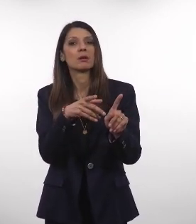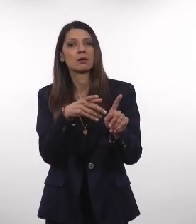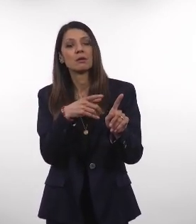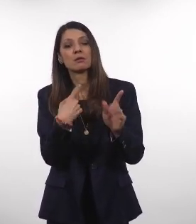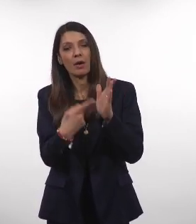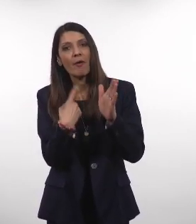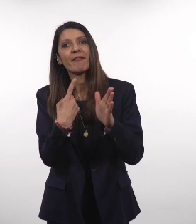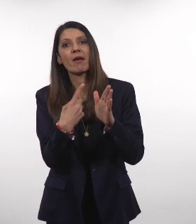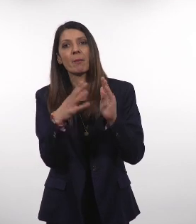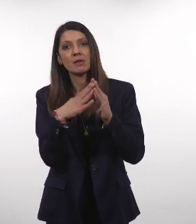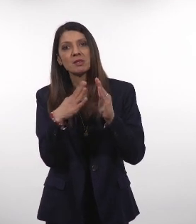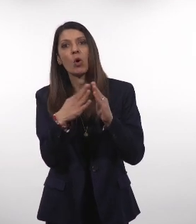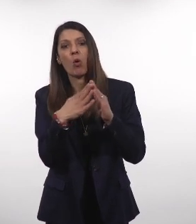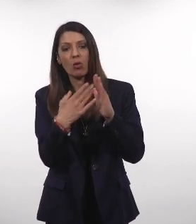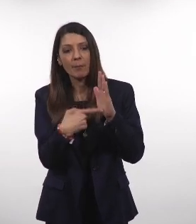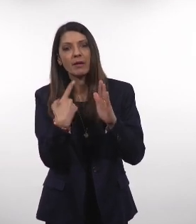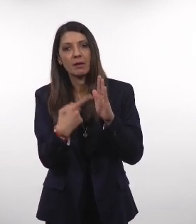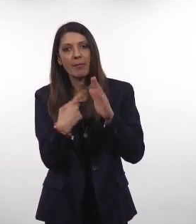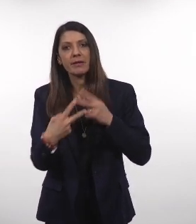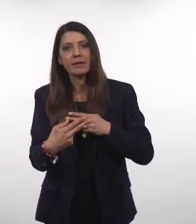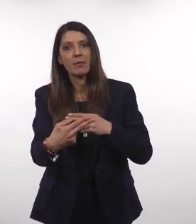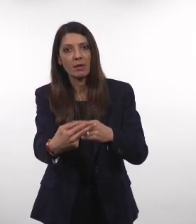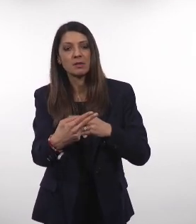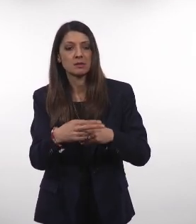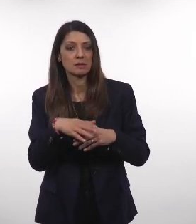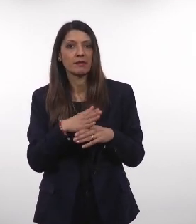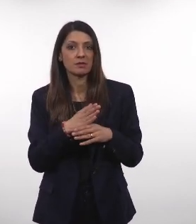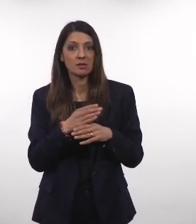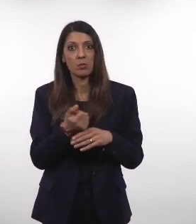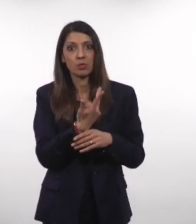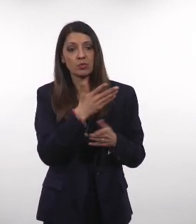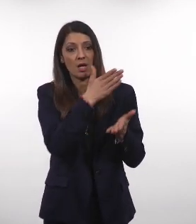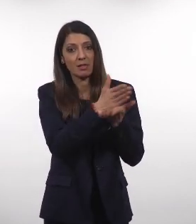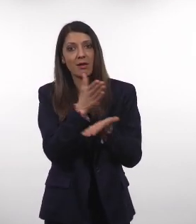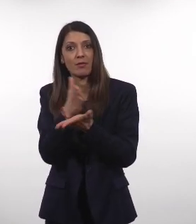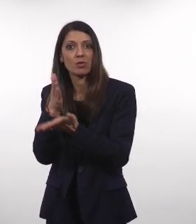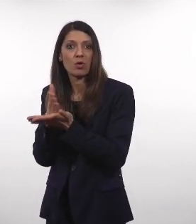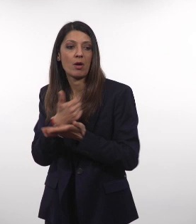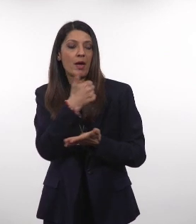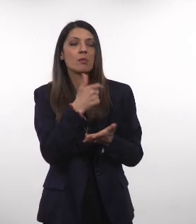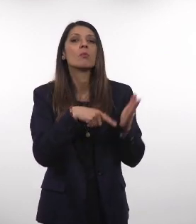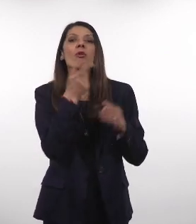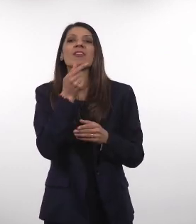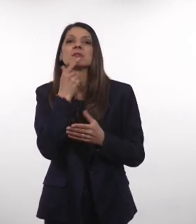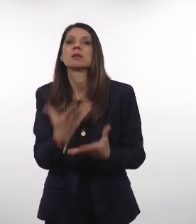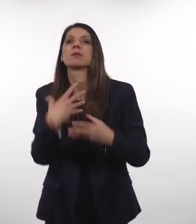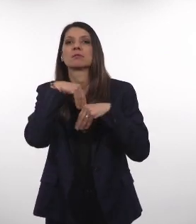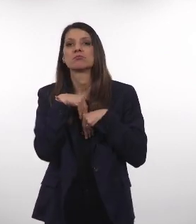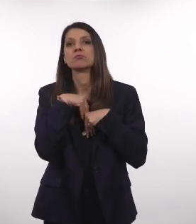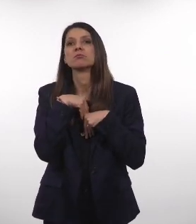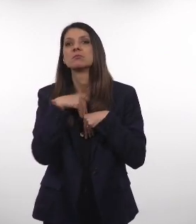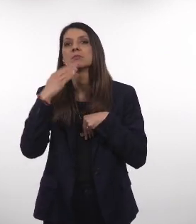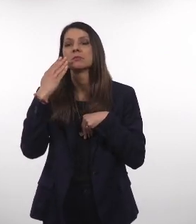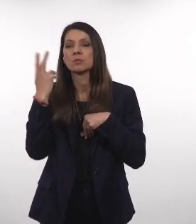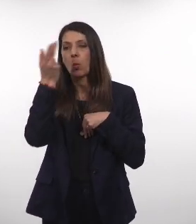répété les étapes à domicile. Donc, ce qui fait que ça a multiplié les intervenants et que ça lui a rappelé plus facilement ce qu'on allait lui demander et ce qui a